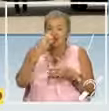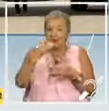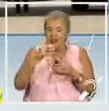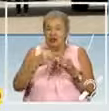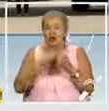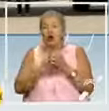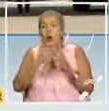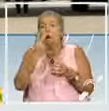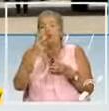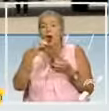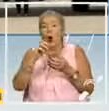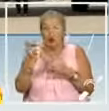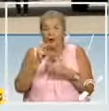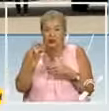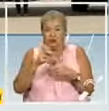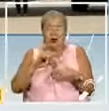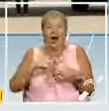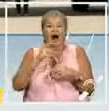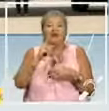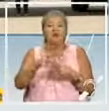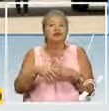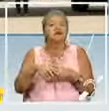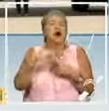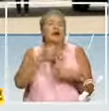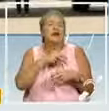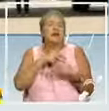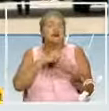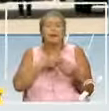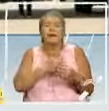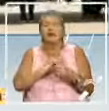și 2018 a fost referent relații la ICR Londra.